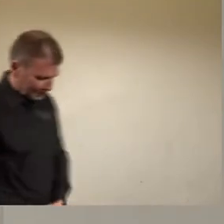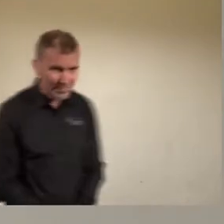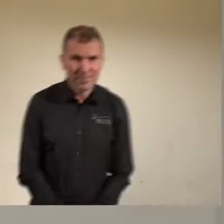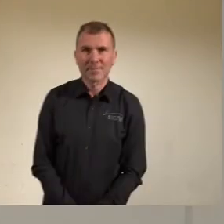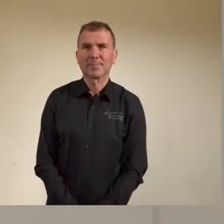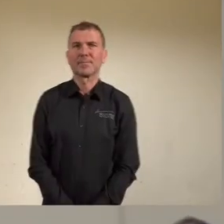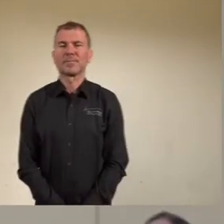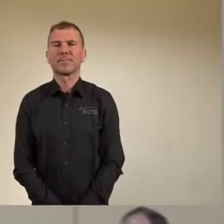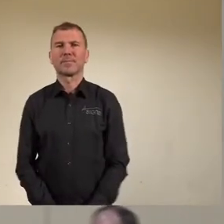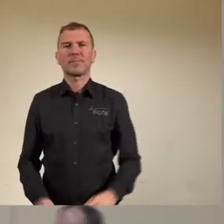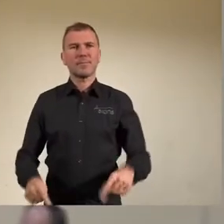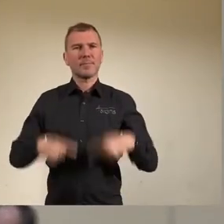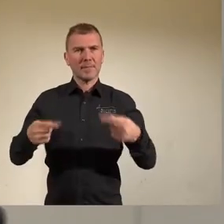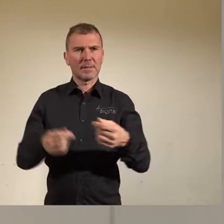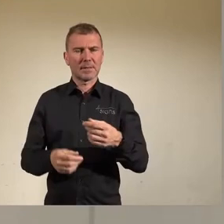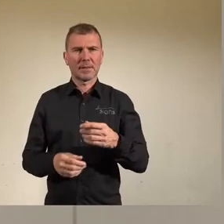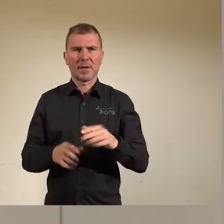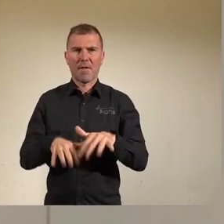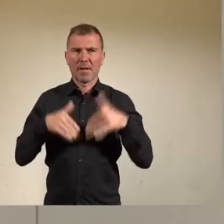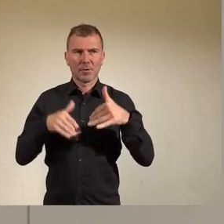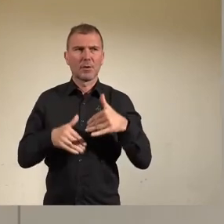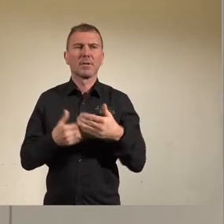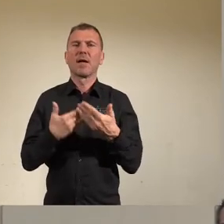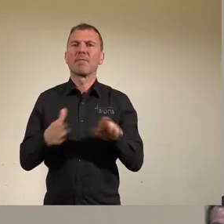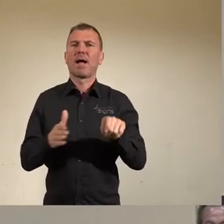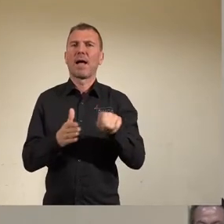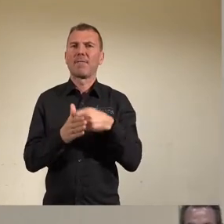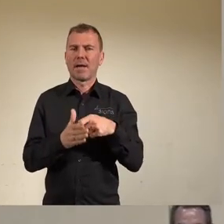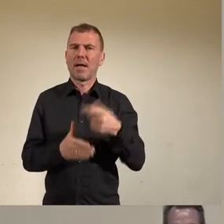Als nächste Fraktion Freie Wähler, Herr Genschmer.